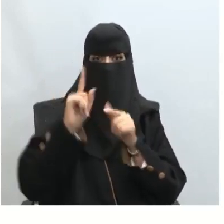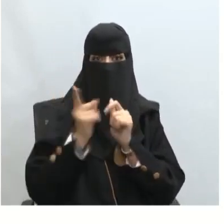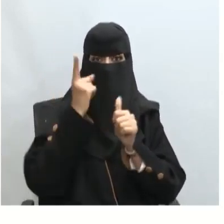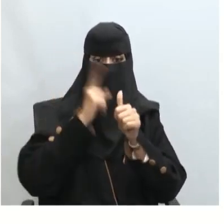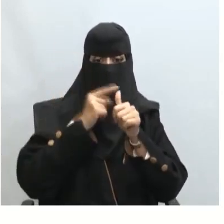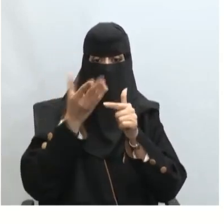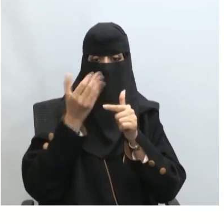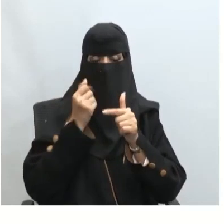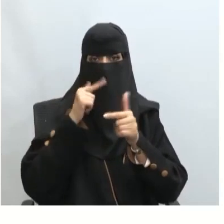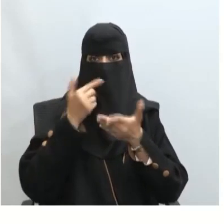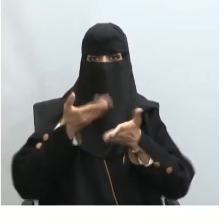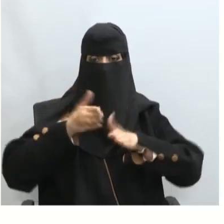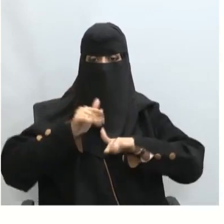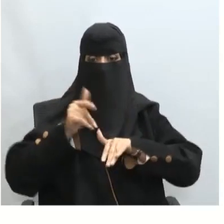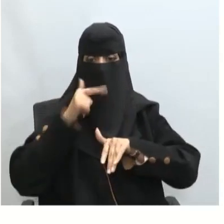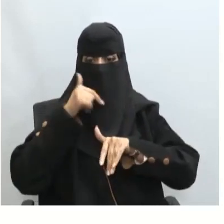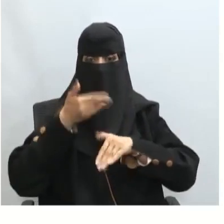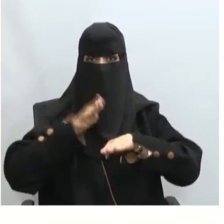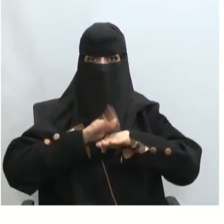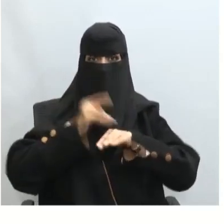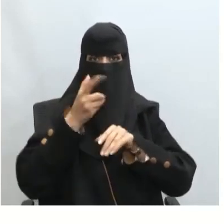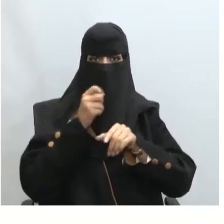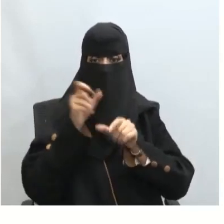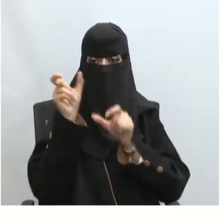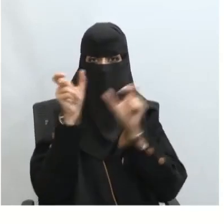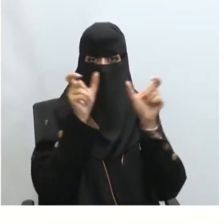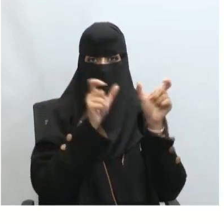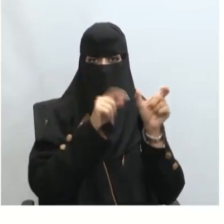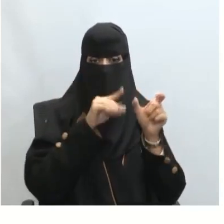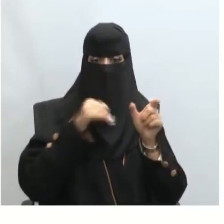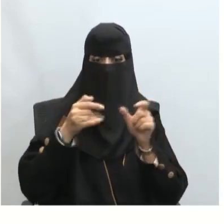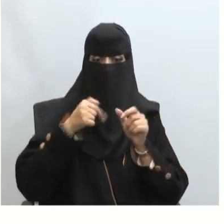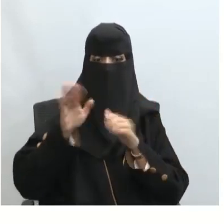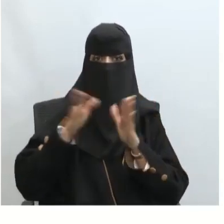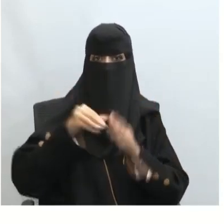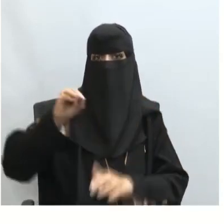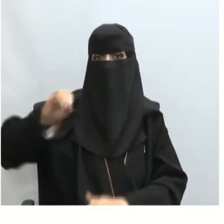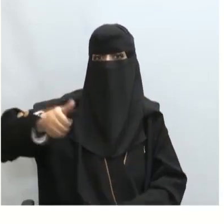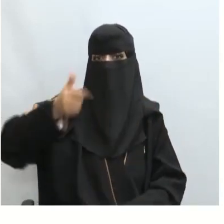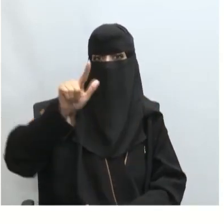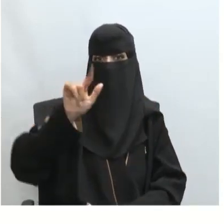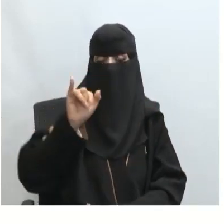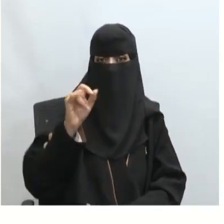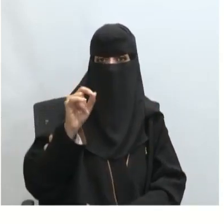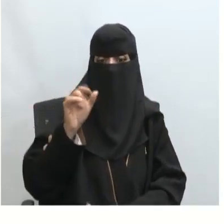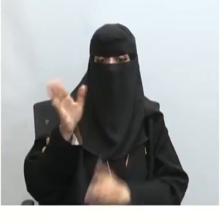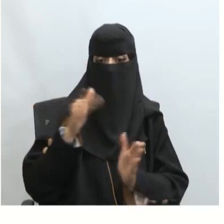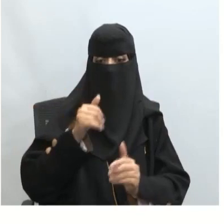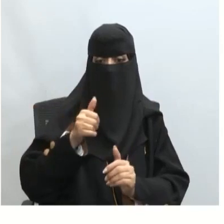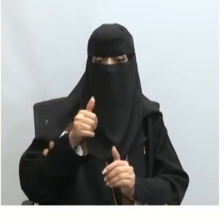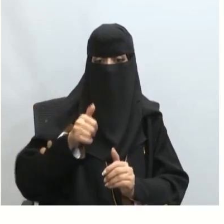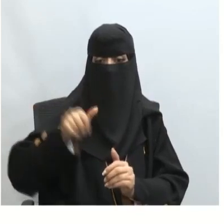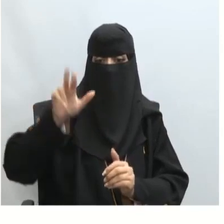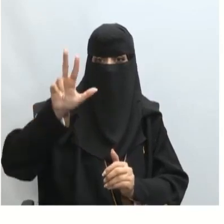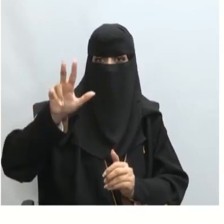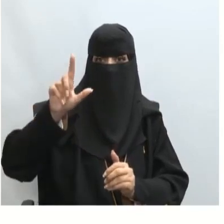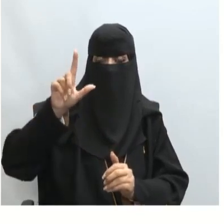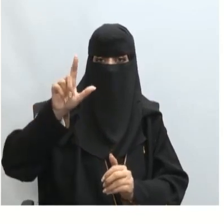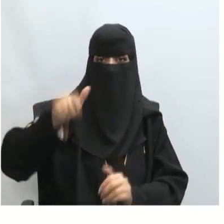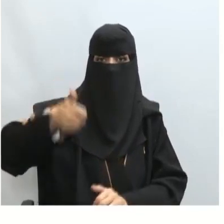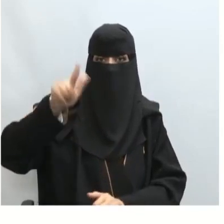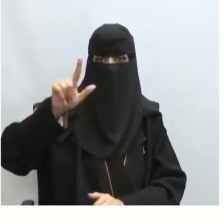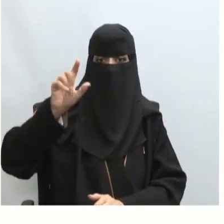نحصل على اكثر من منتج نحصل على هاليد نحصل على حمض